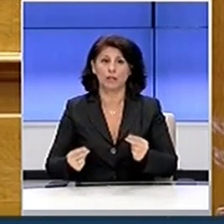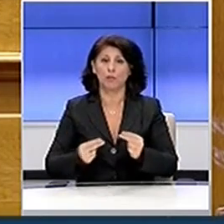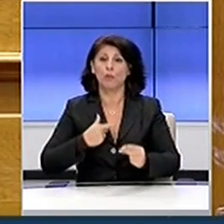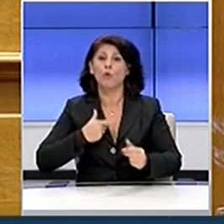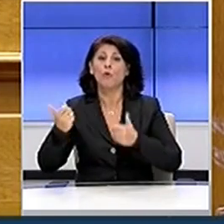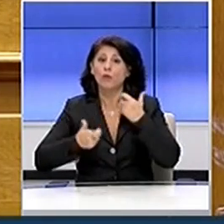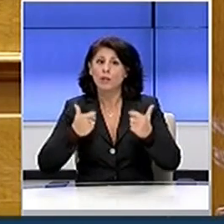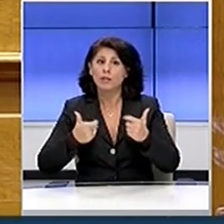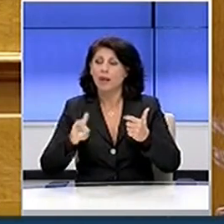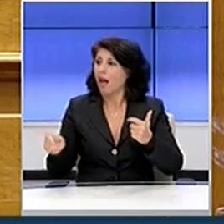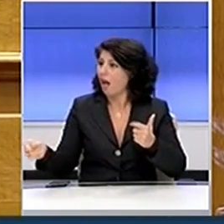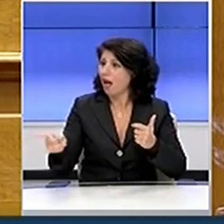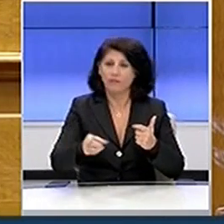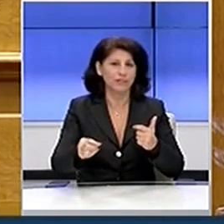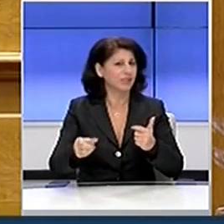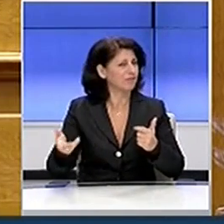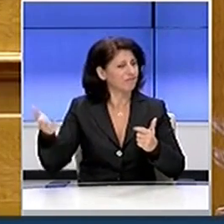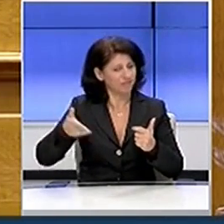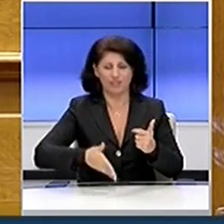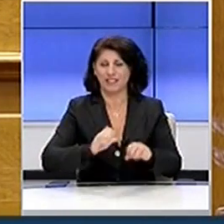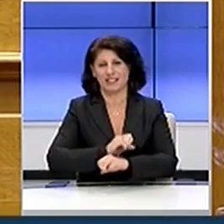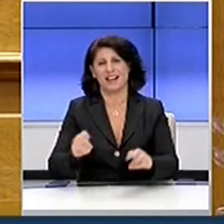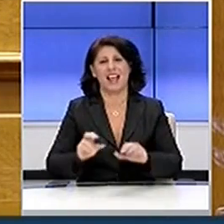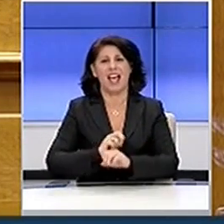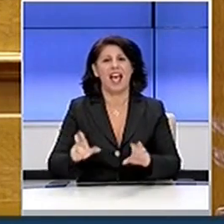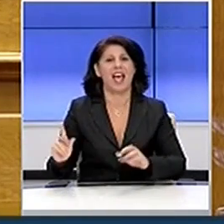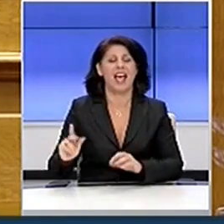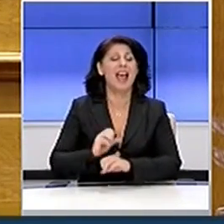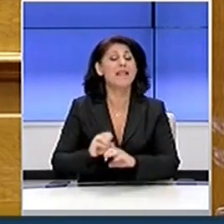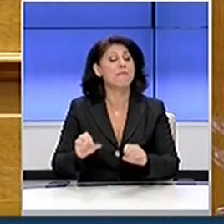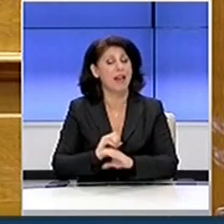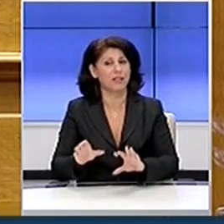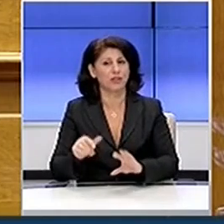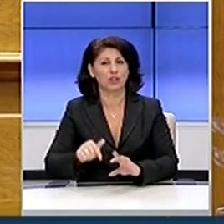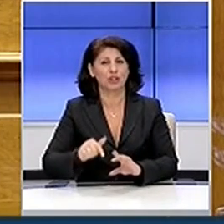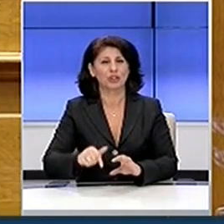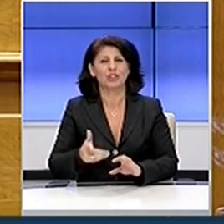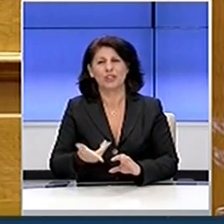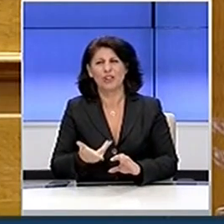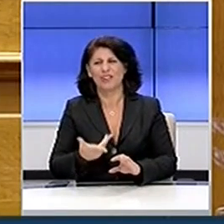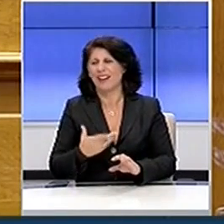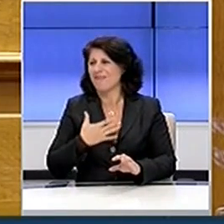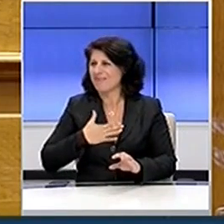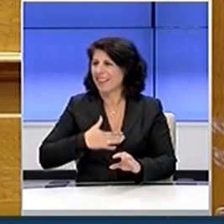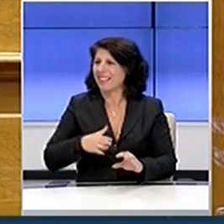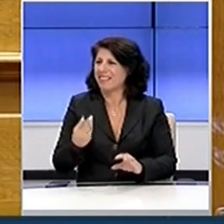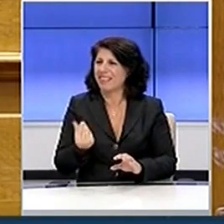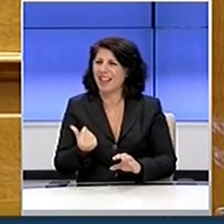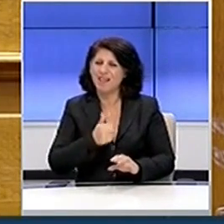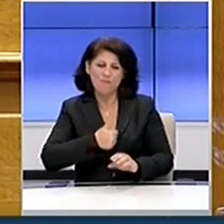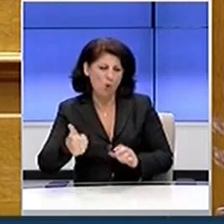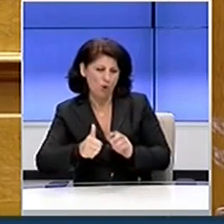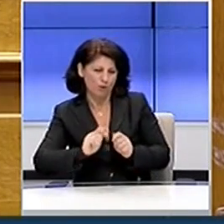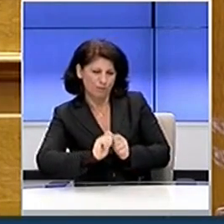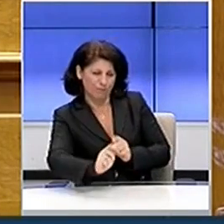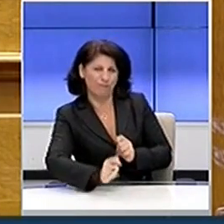έλειψαν από τον πόλεμο της ενημέρωσης για να κάνουν τώρα ανέξοδο κλεφτοπόλεμο. Φτάσαμε